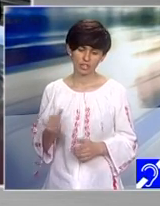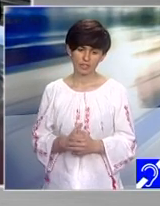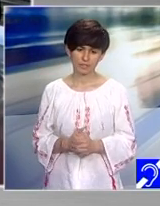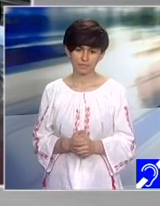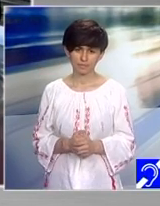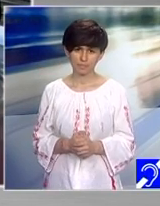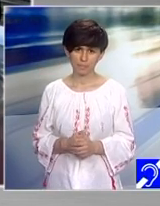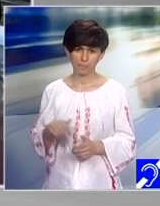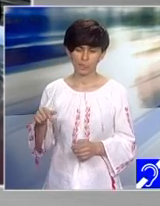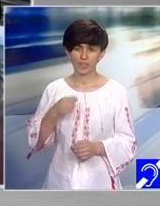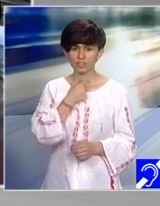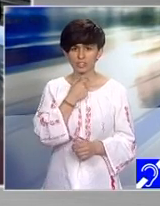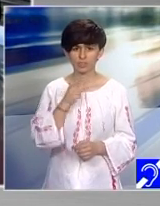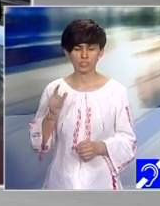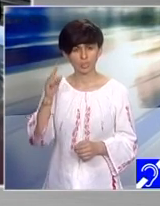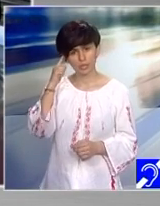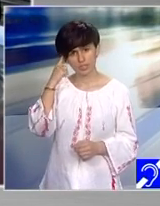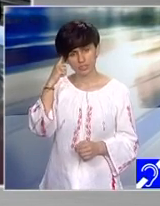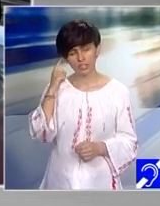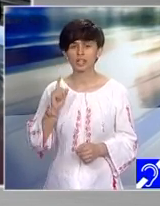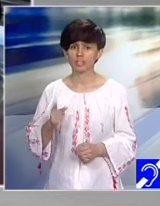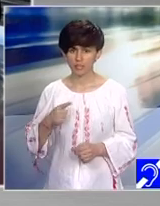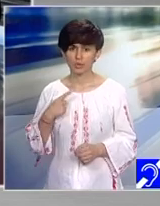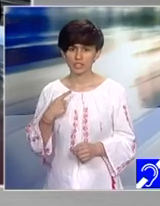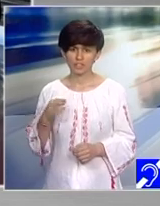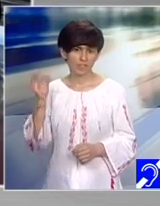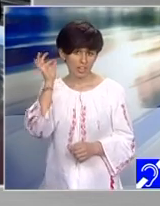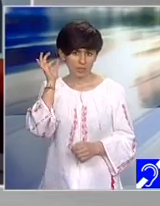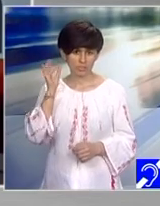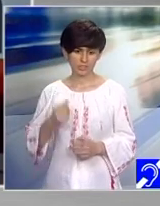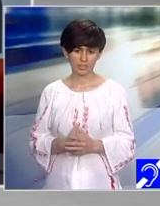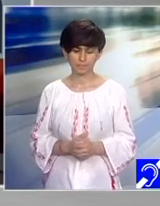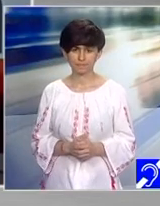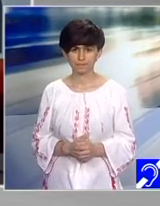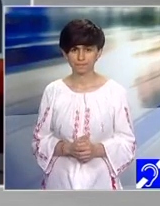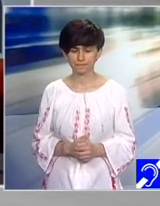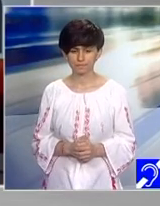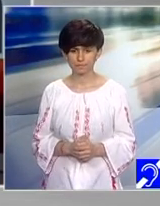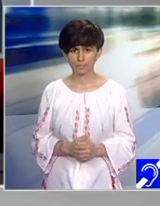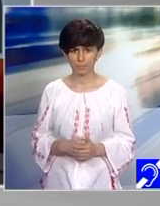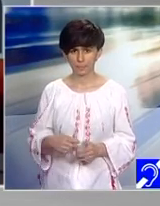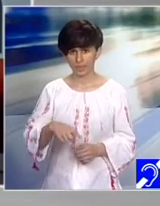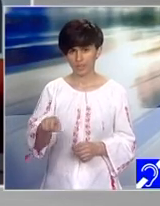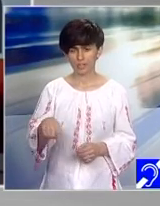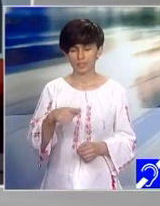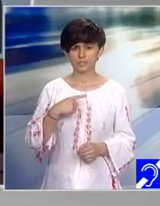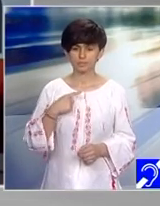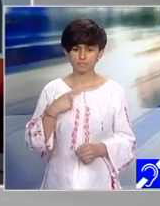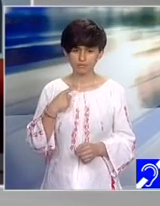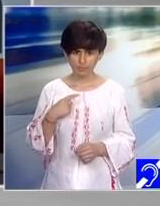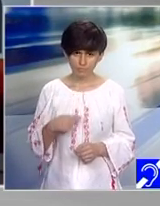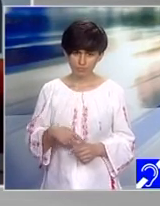aceste voci trebuie să știe că trebuie să fie auzite și ne învârtim un pic în cer